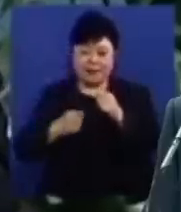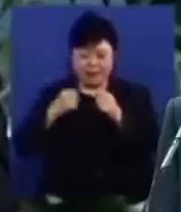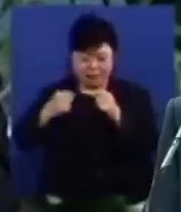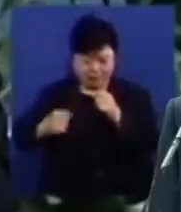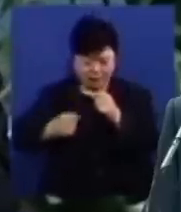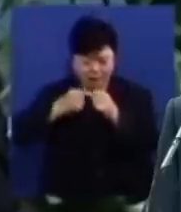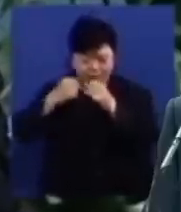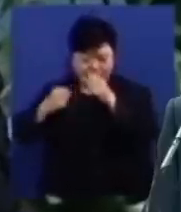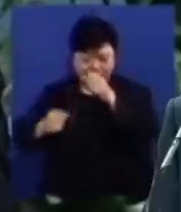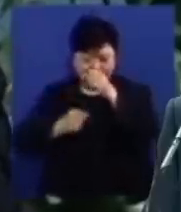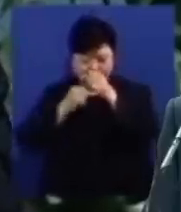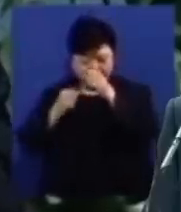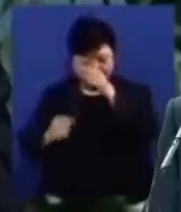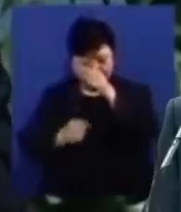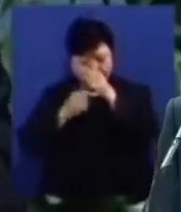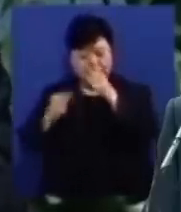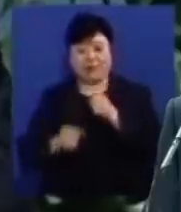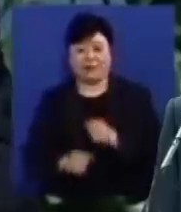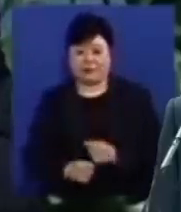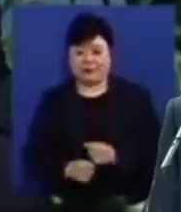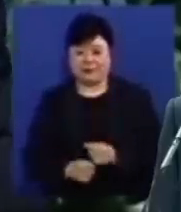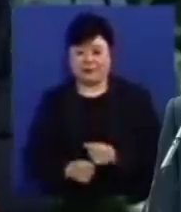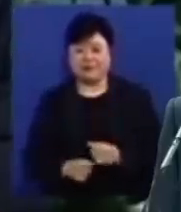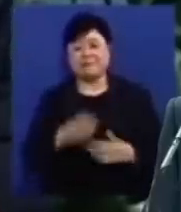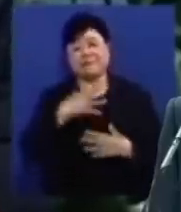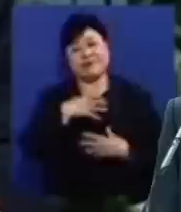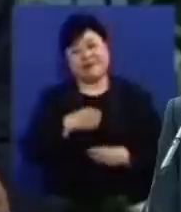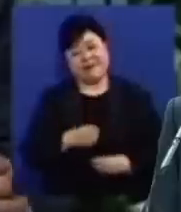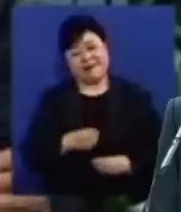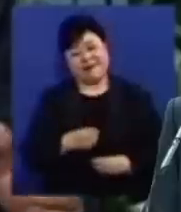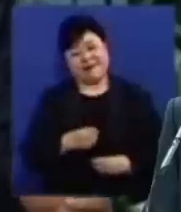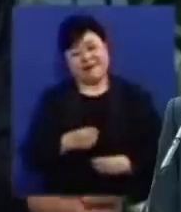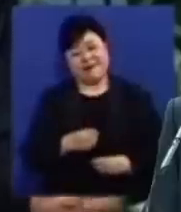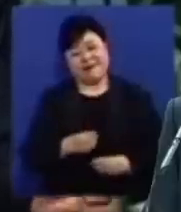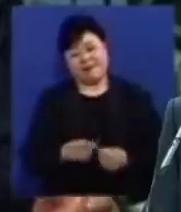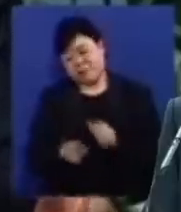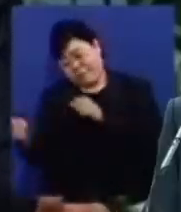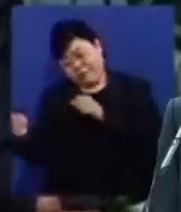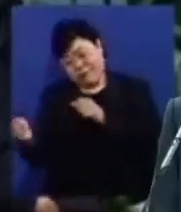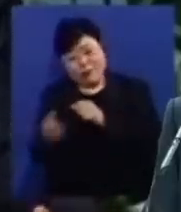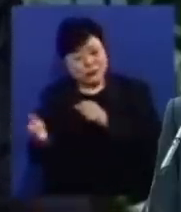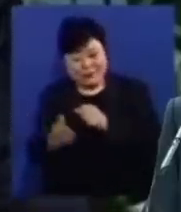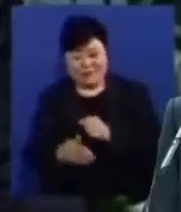지금 이 시간에. 그런데 우리 편안하잖아요. 안 튕겨나가잖아요.